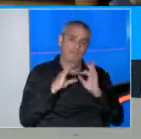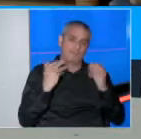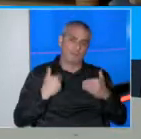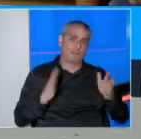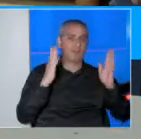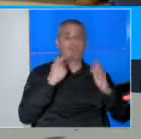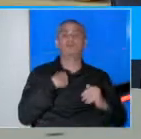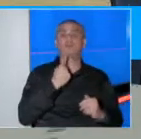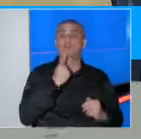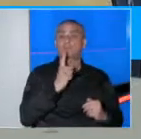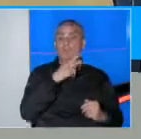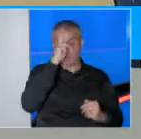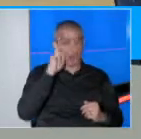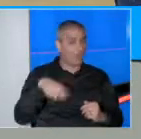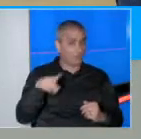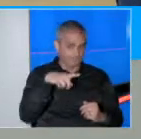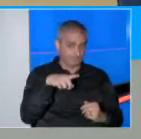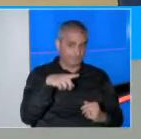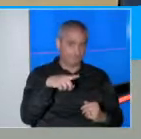לדרך, שאנחנו אומרים להורים,